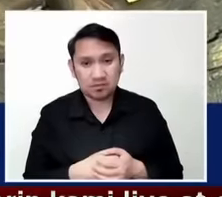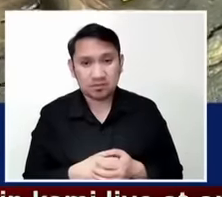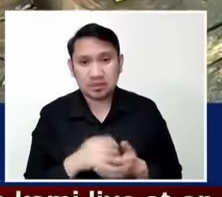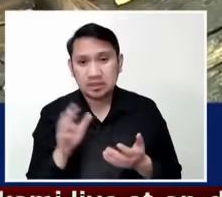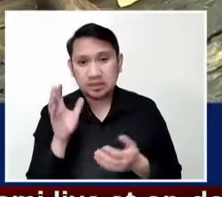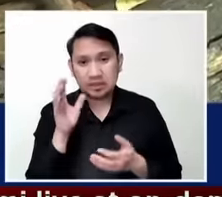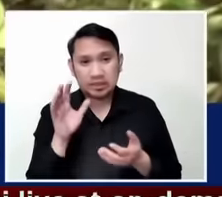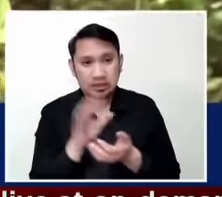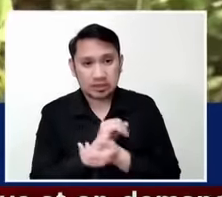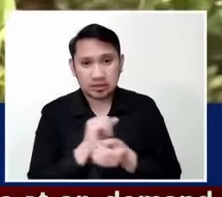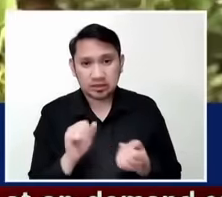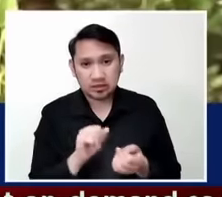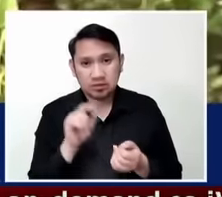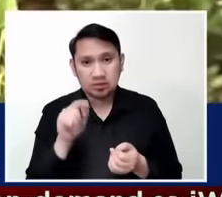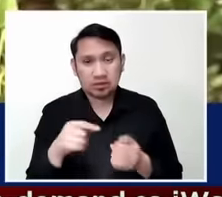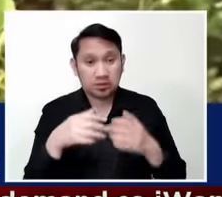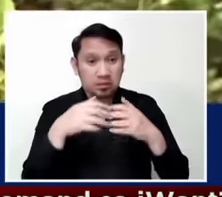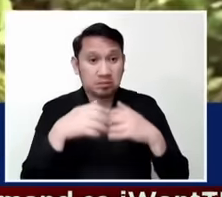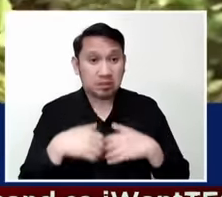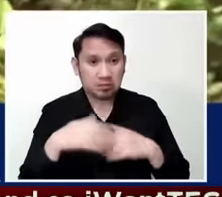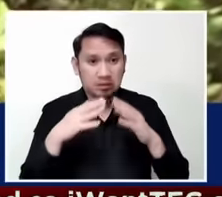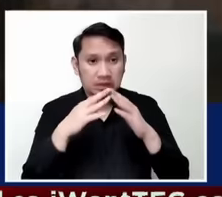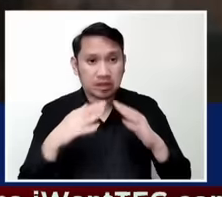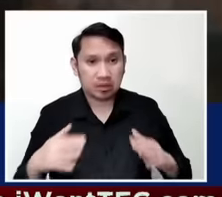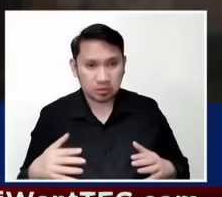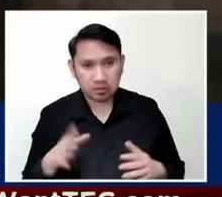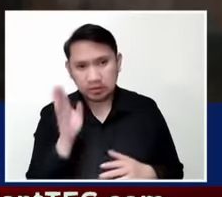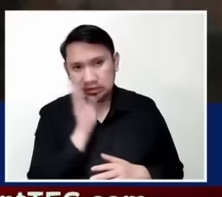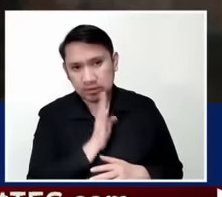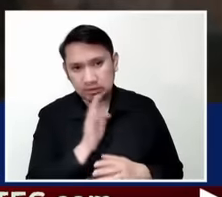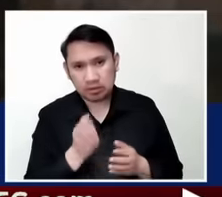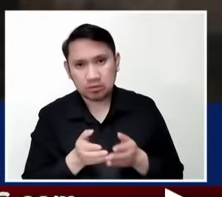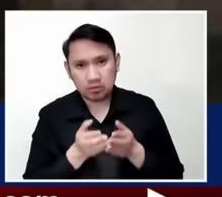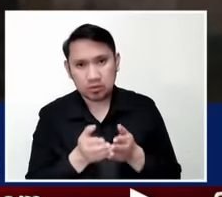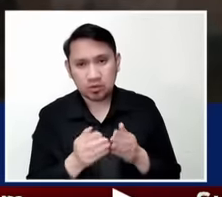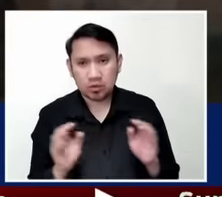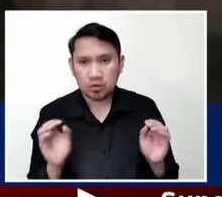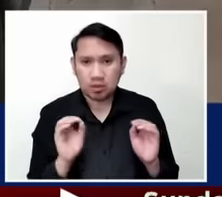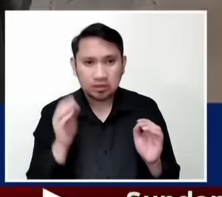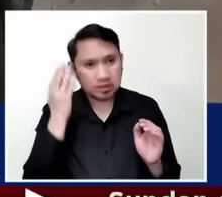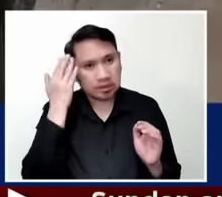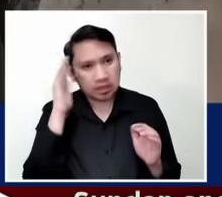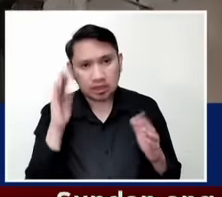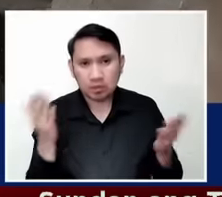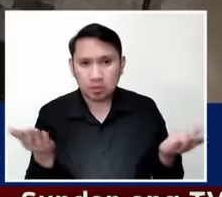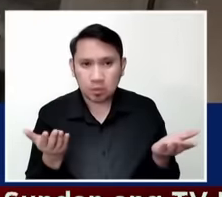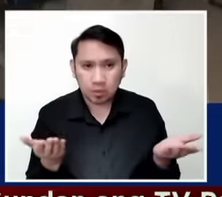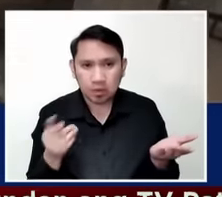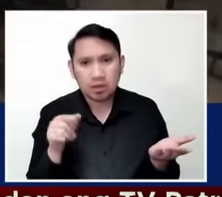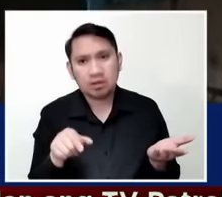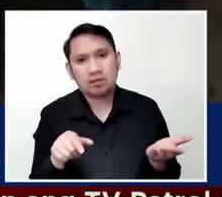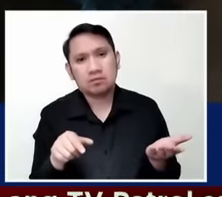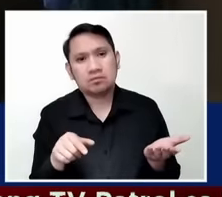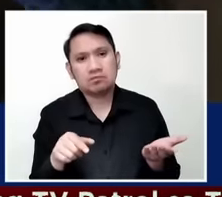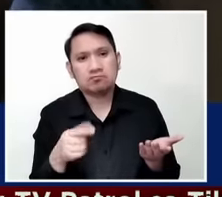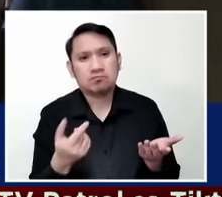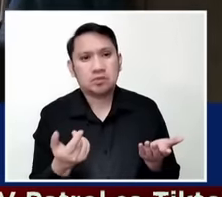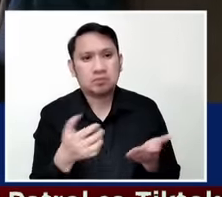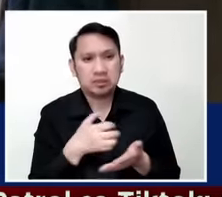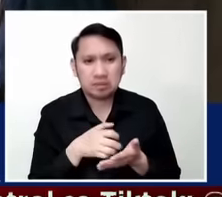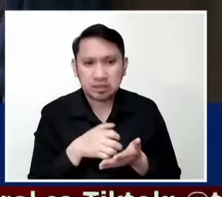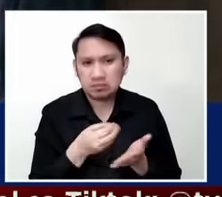ng madaganan ng kanyang bahay sa tindi ng pagyaning. Wala na siyang alam na mapagkukunan ng kanilang pang-araw-araw na